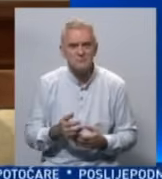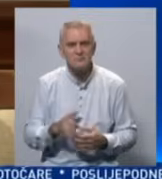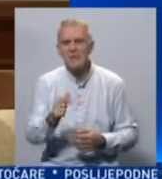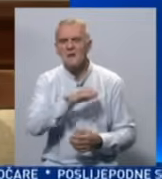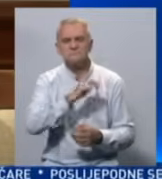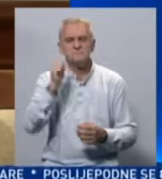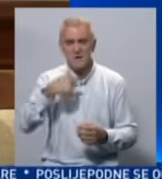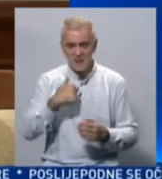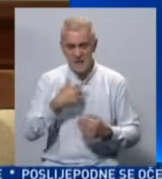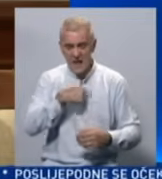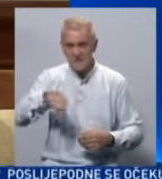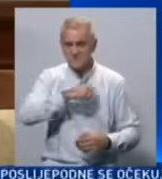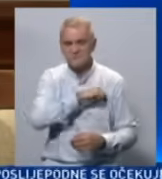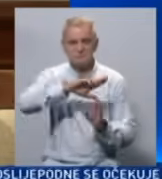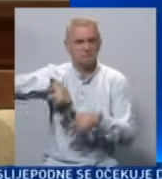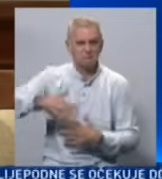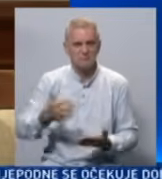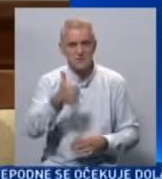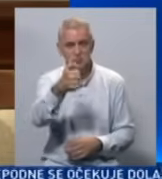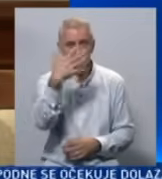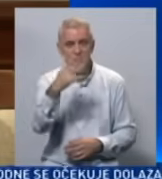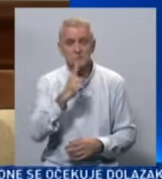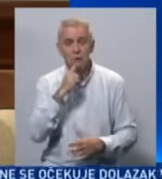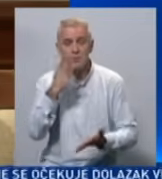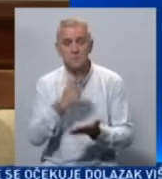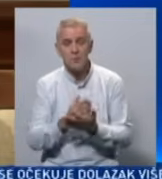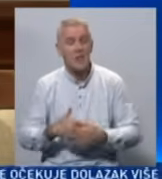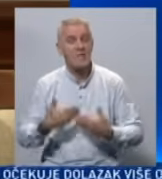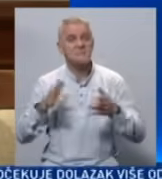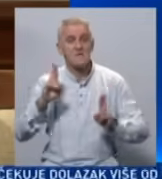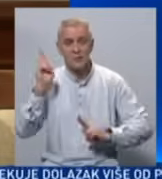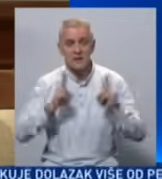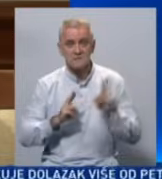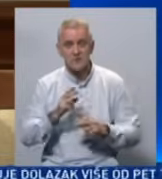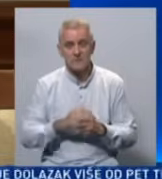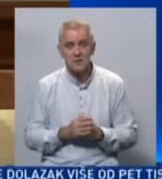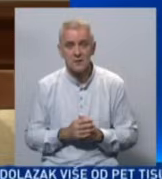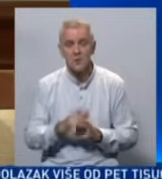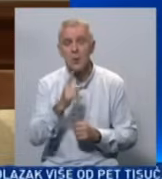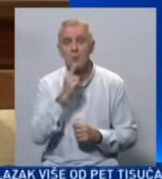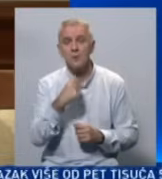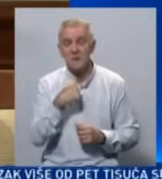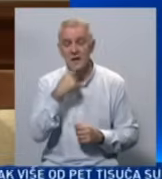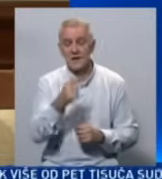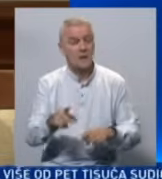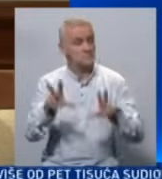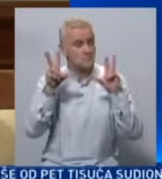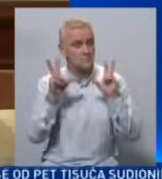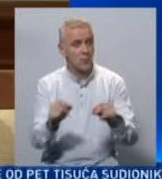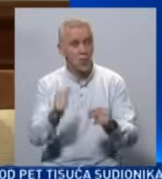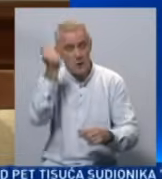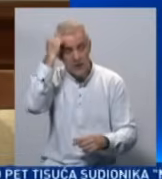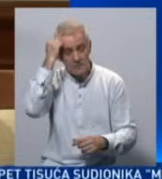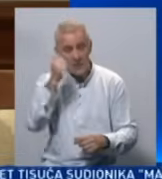nas oko 150 koji smo bili na javnoj raspravi i rekli ne kamenolomu u naselju Kuti,